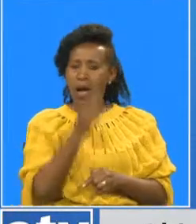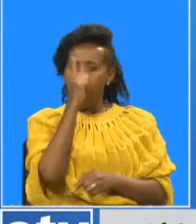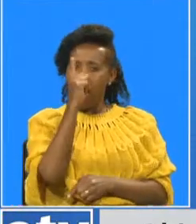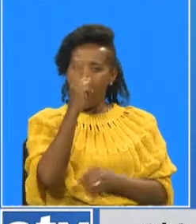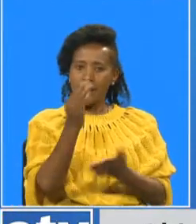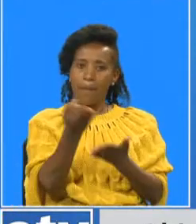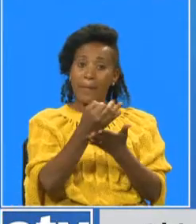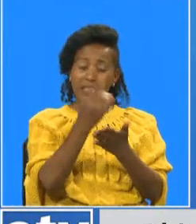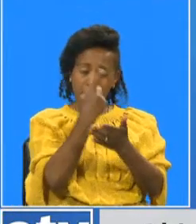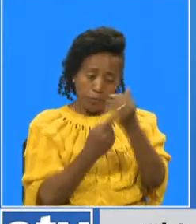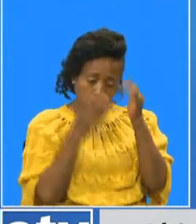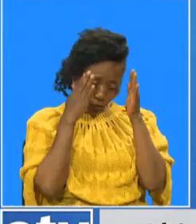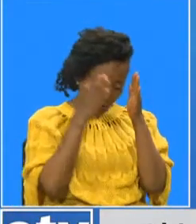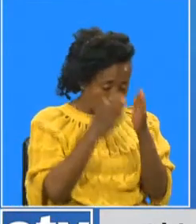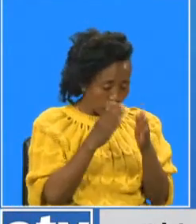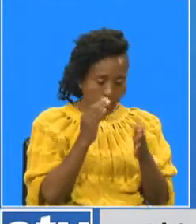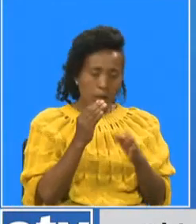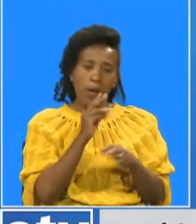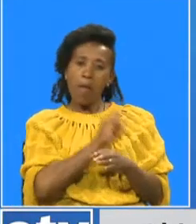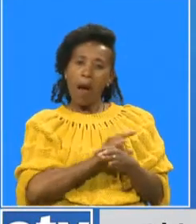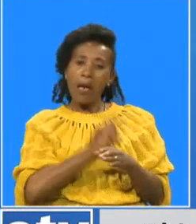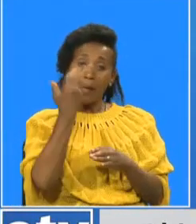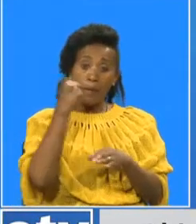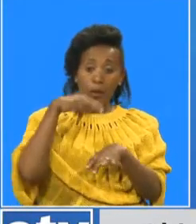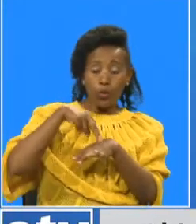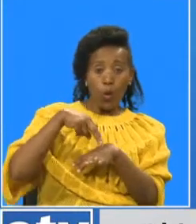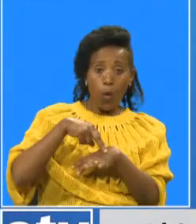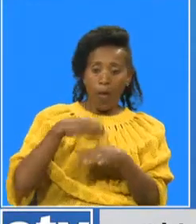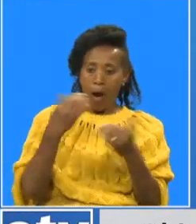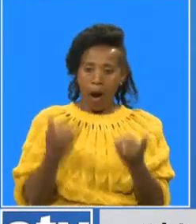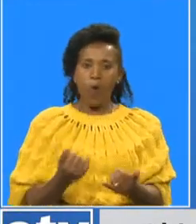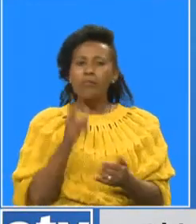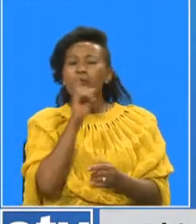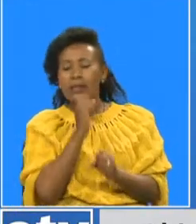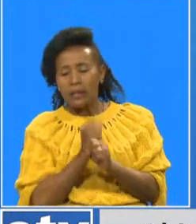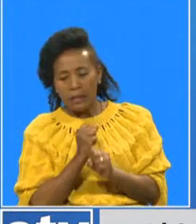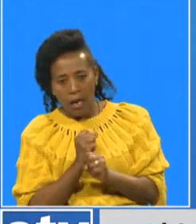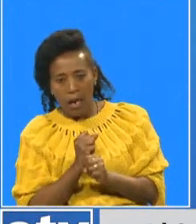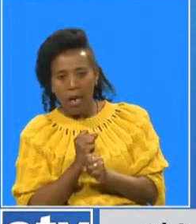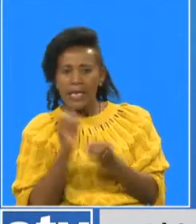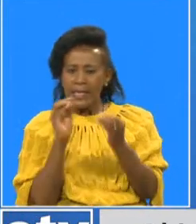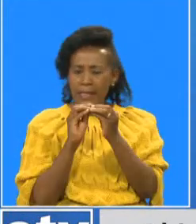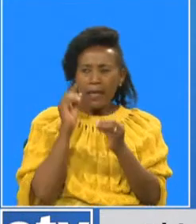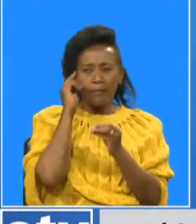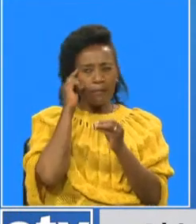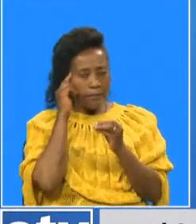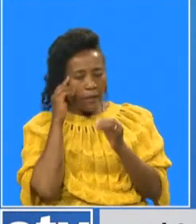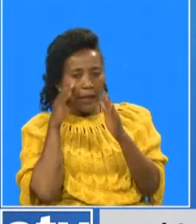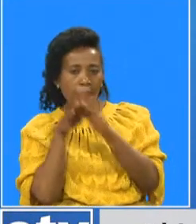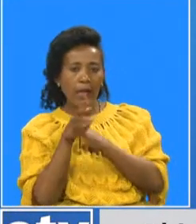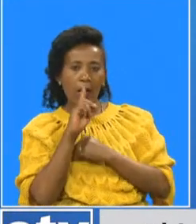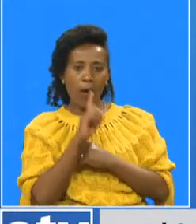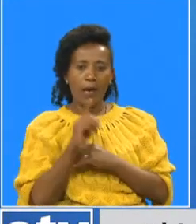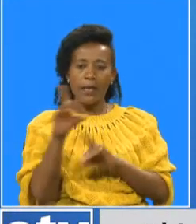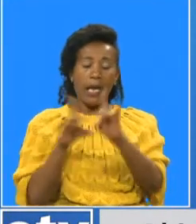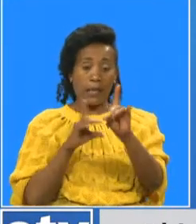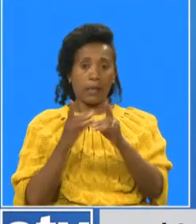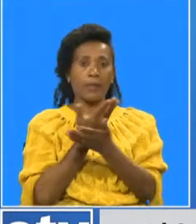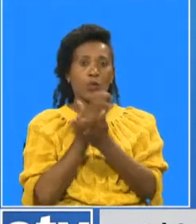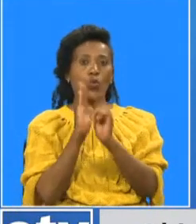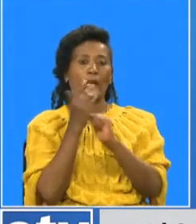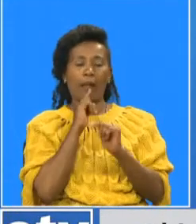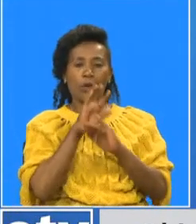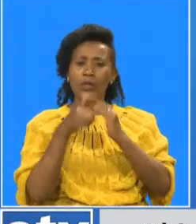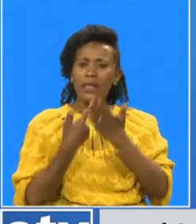አንድ ፕሮዳክት ብቻ የማምረት ባህል የነበረው ተቋም አሁን ምን ልስራ የሚል ሂሳብ ውስጥ እንዲገባ ያደረገበት ሁኔታ